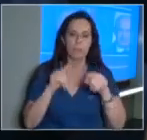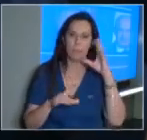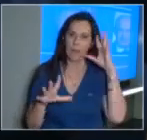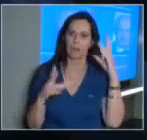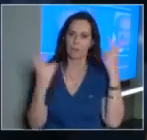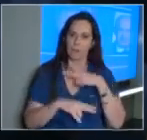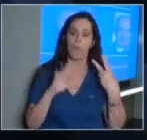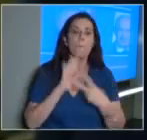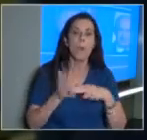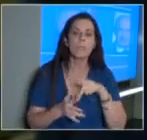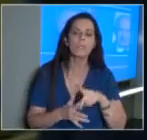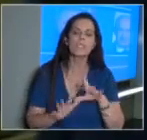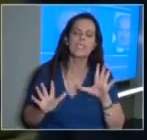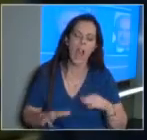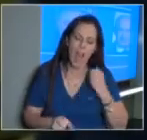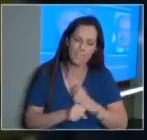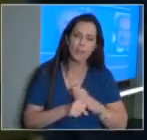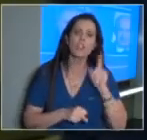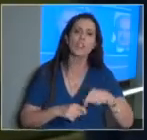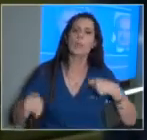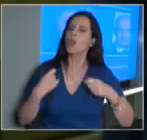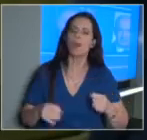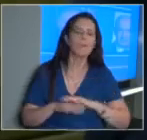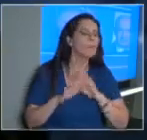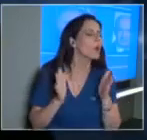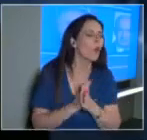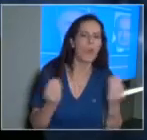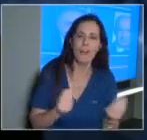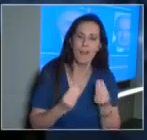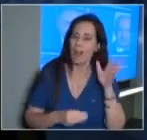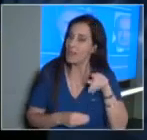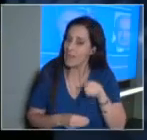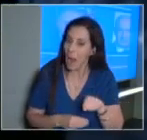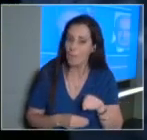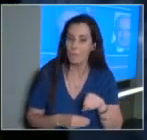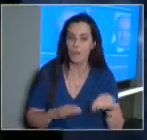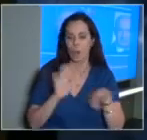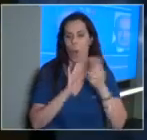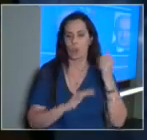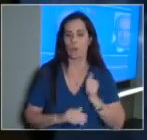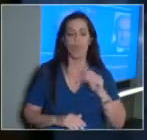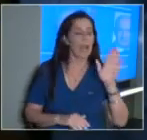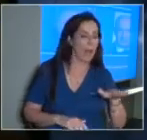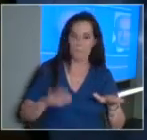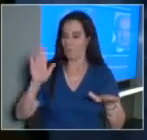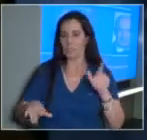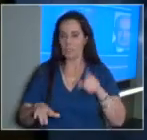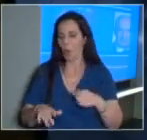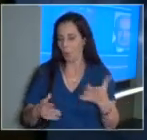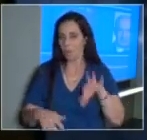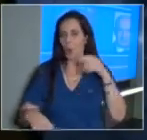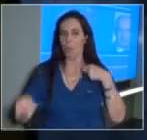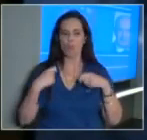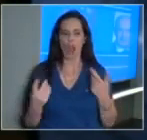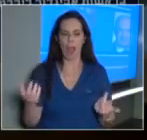להבנה. פוליטיקה זו אומנות של פשרות בכל מרחב, וגם במרחב הזה של חוק הגיוס, שני הצדדים יצטרכו בסוף להיפגש